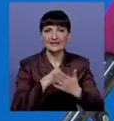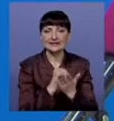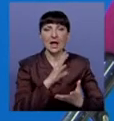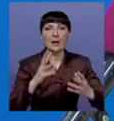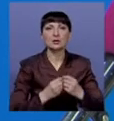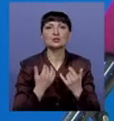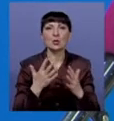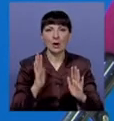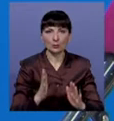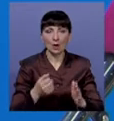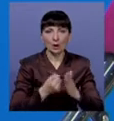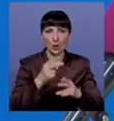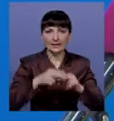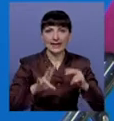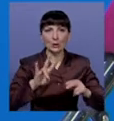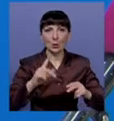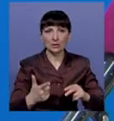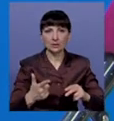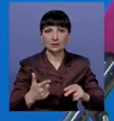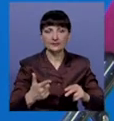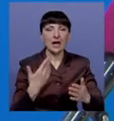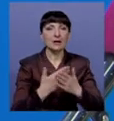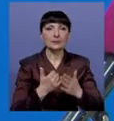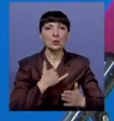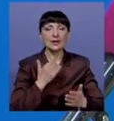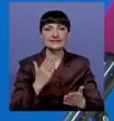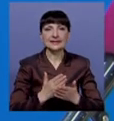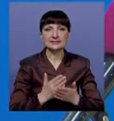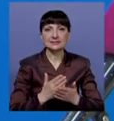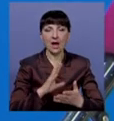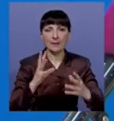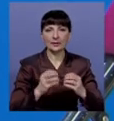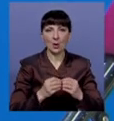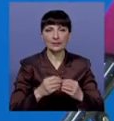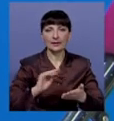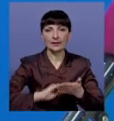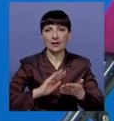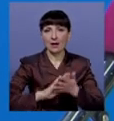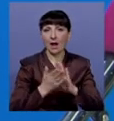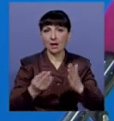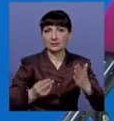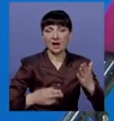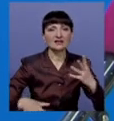на до конца июня месяца, как минимум, у нас есть объемы и контракты на все виды товаров.